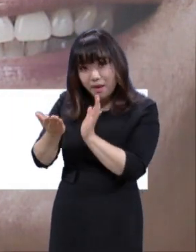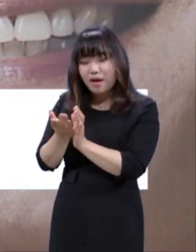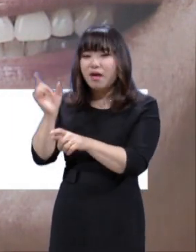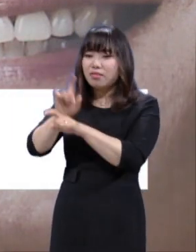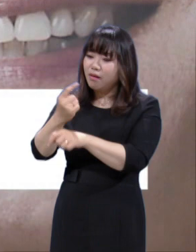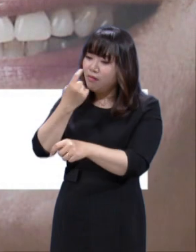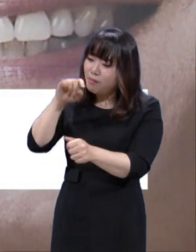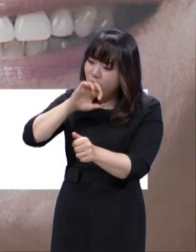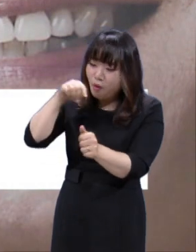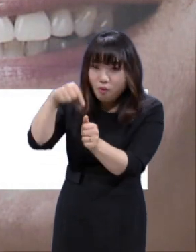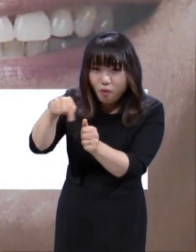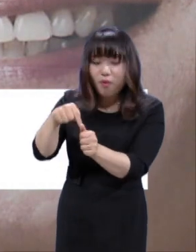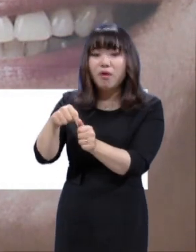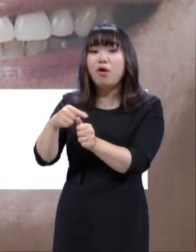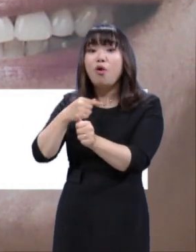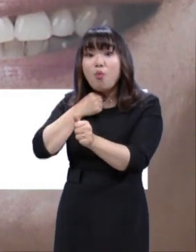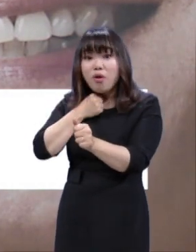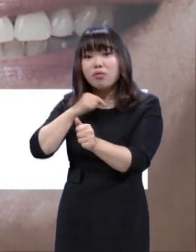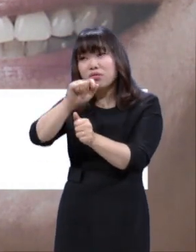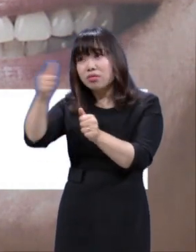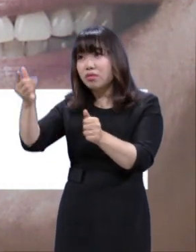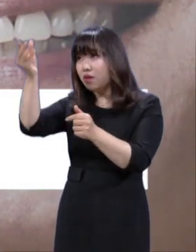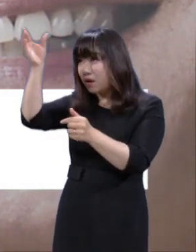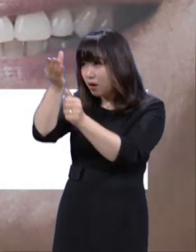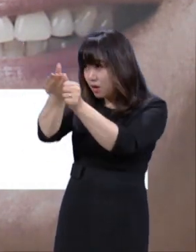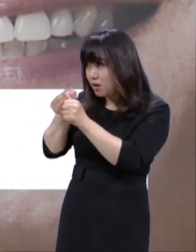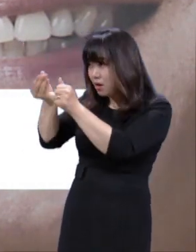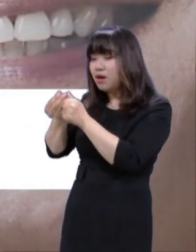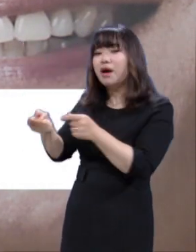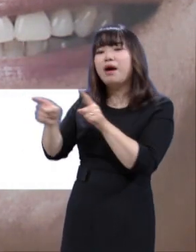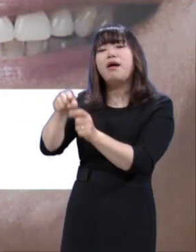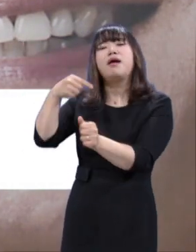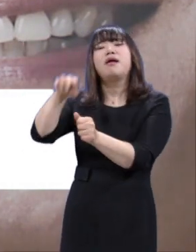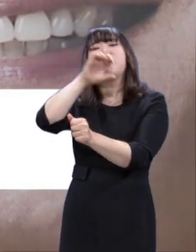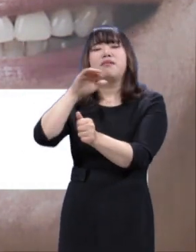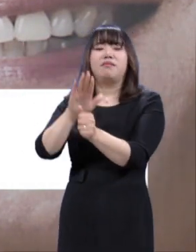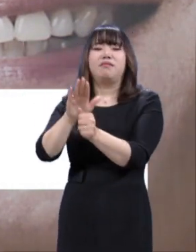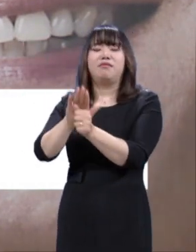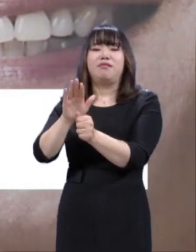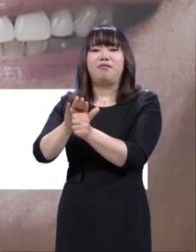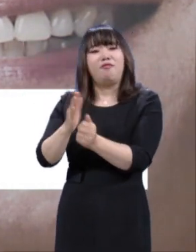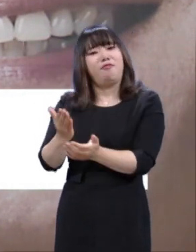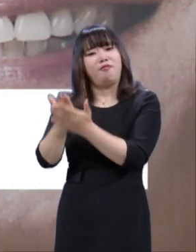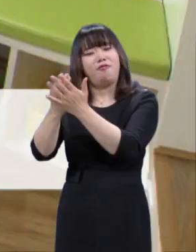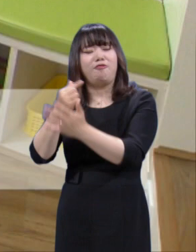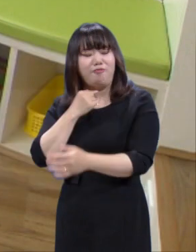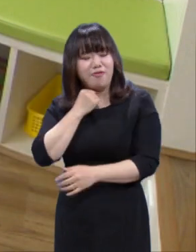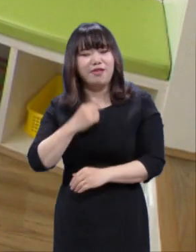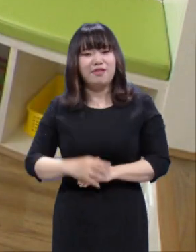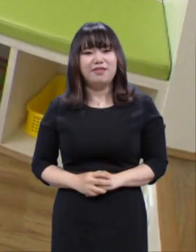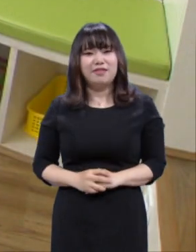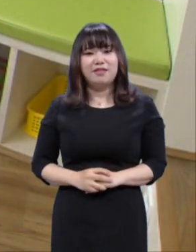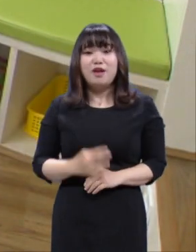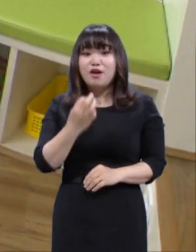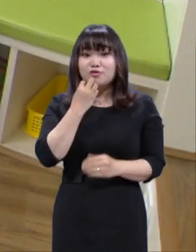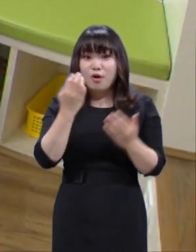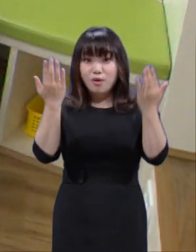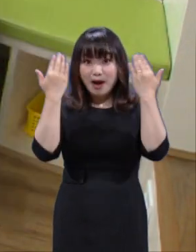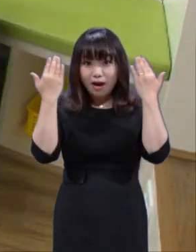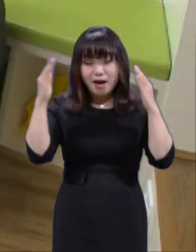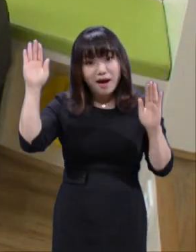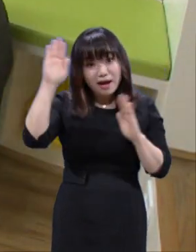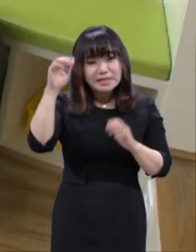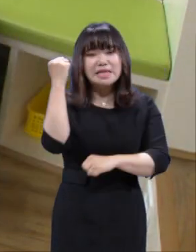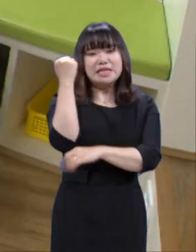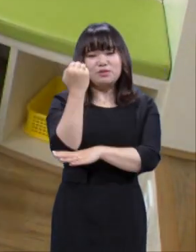보충학습, 심화학습 이런 모든 것들을 도와주고 제대로 하게 해주려고 합니다. 그러면 서울 학생들의